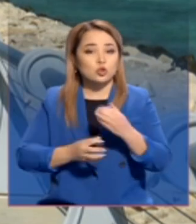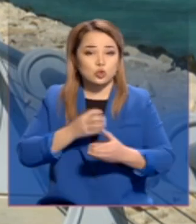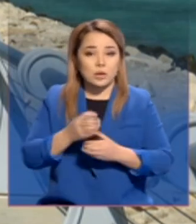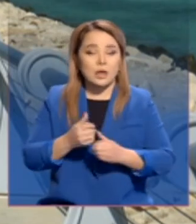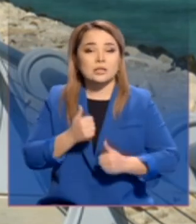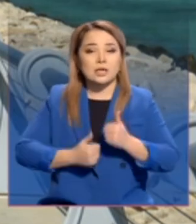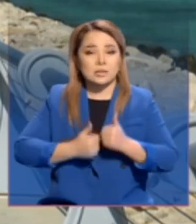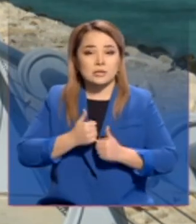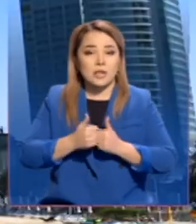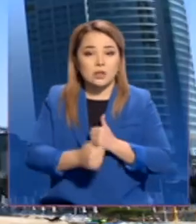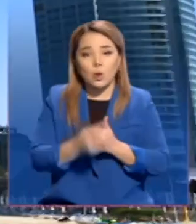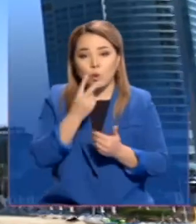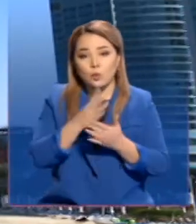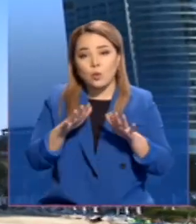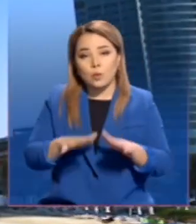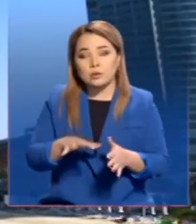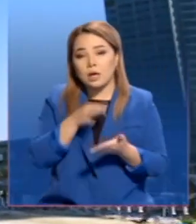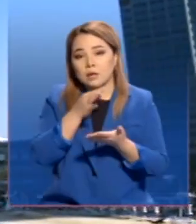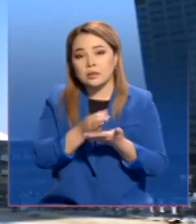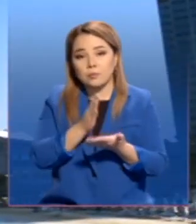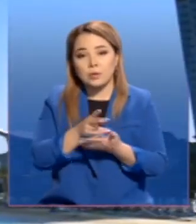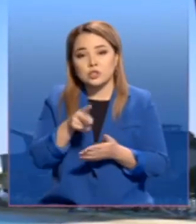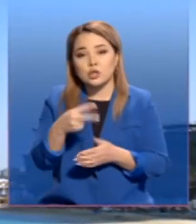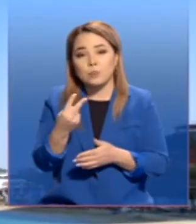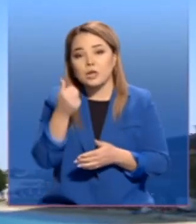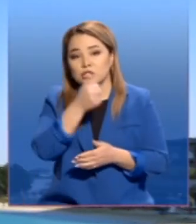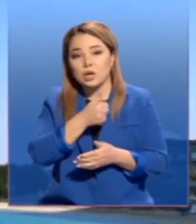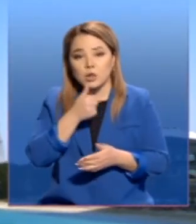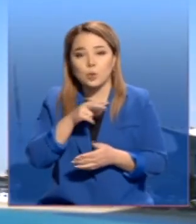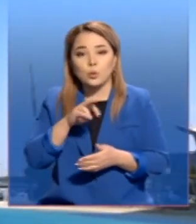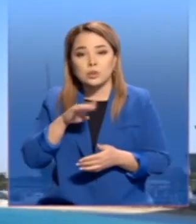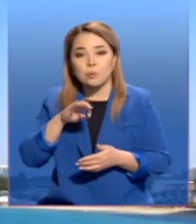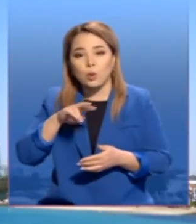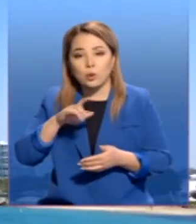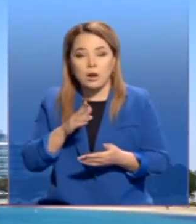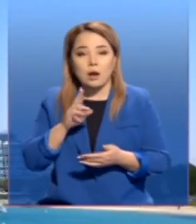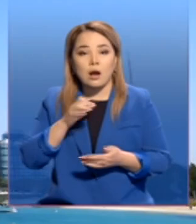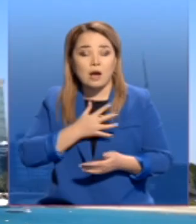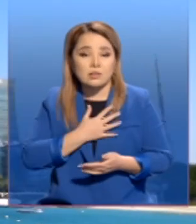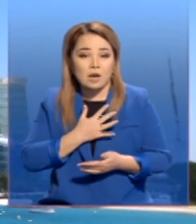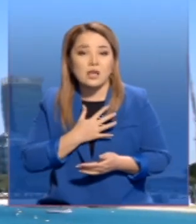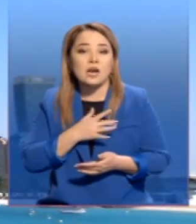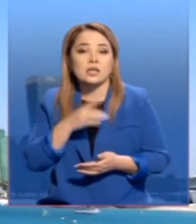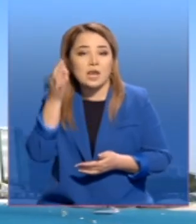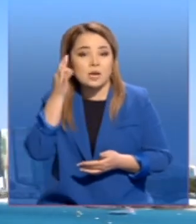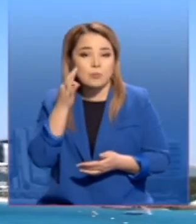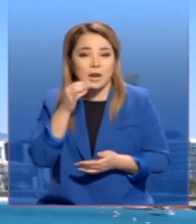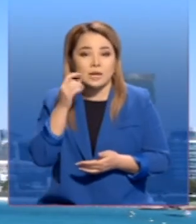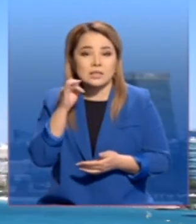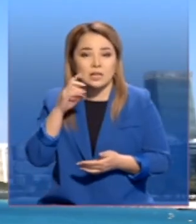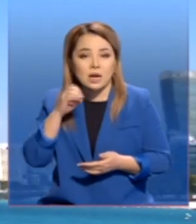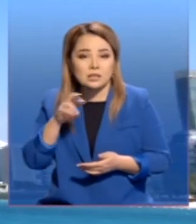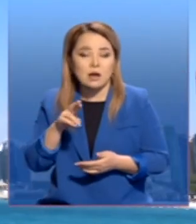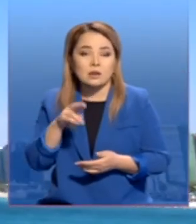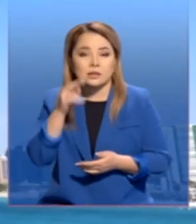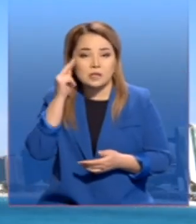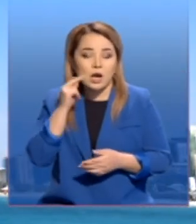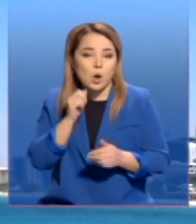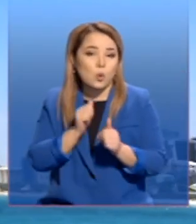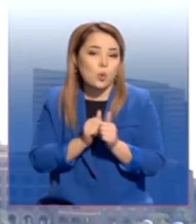Дүниежүзілік рейтингтегі де орны осал емес. 2022 жылы Люксембург, Канада, Германия, Исландия мен Қытайдан да